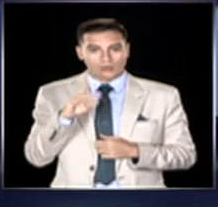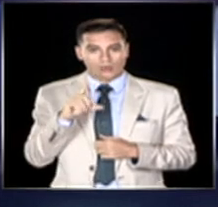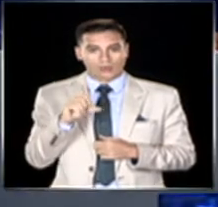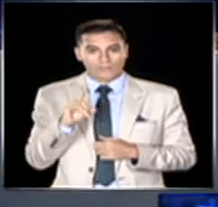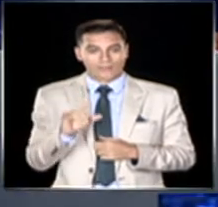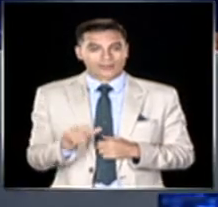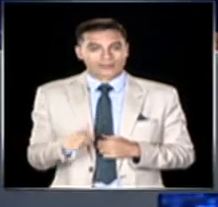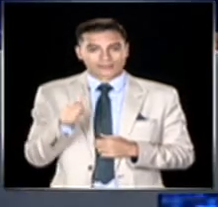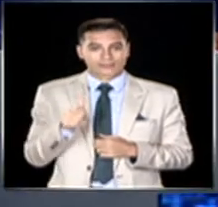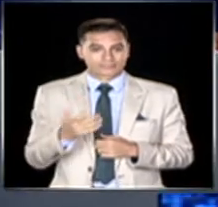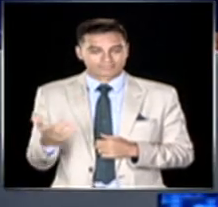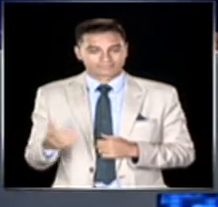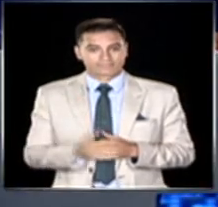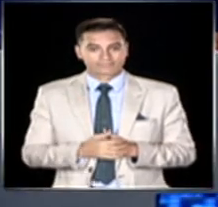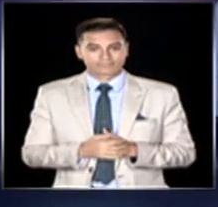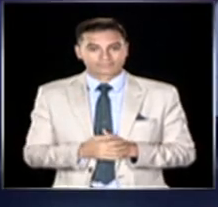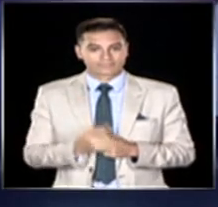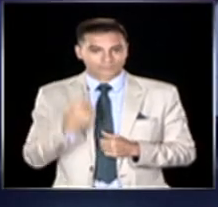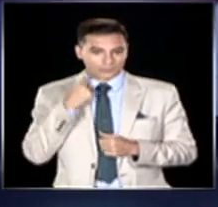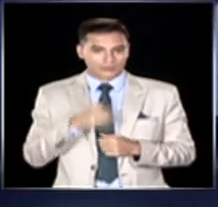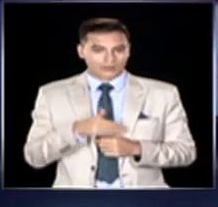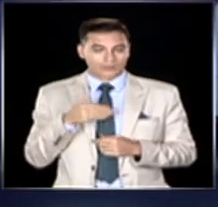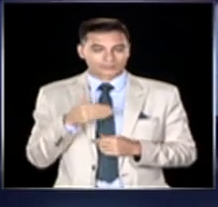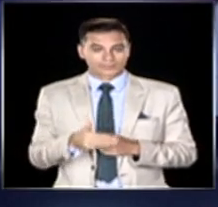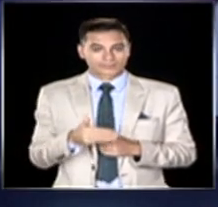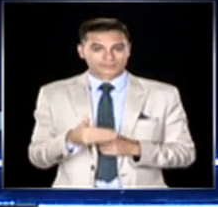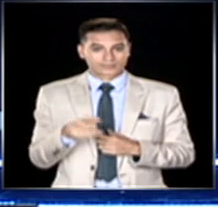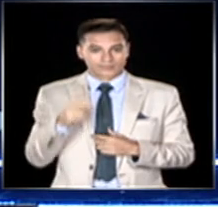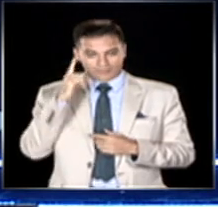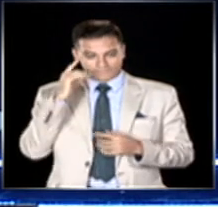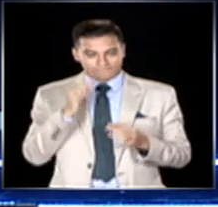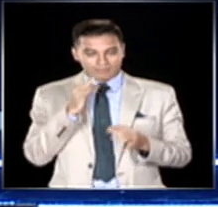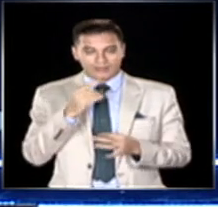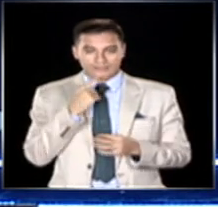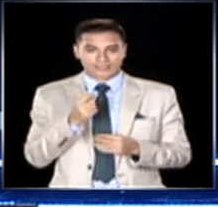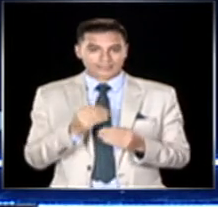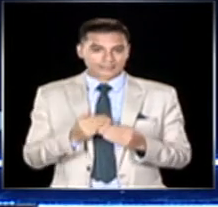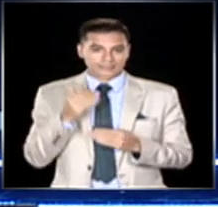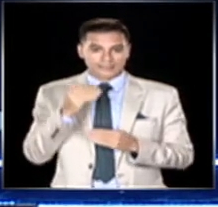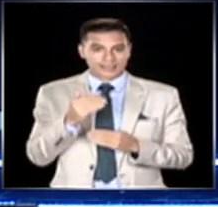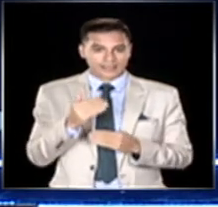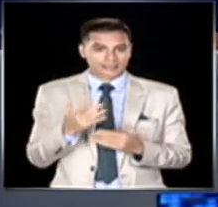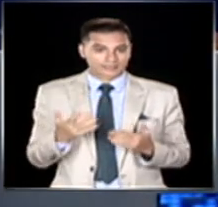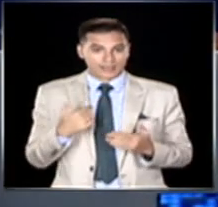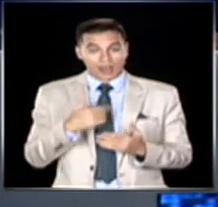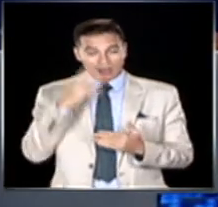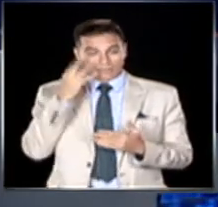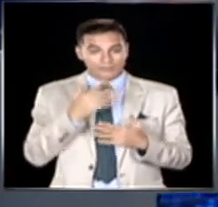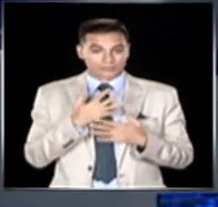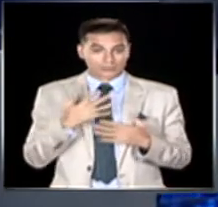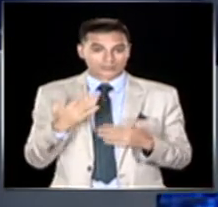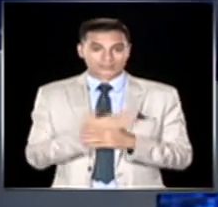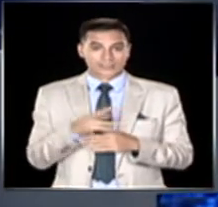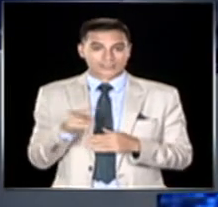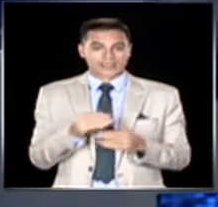ما وصلتلوش ما وصلتلوش انت ما لحقتش توصل كنت بتفكر بتاخد ثواني زياده ما لحقتش بصوا انا مبسوط عشان